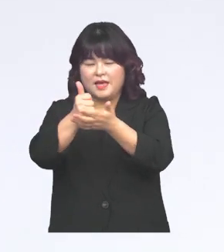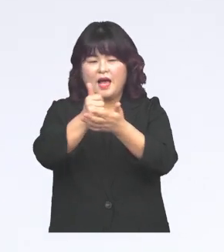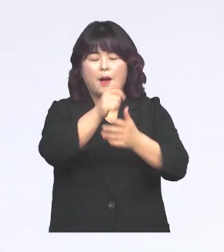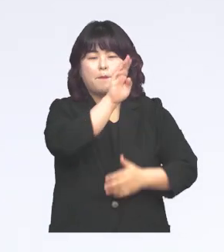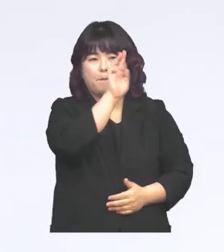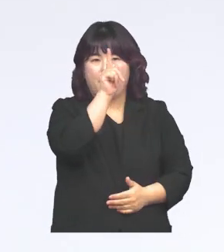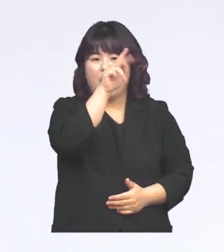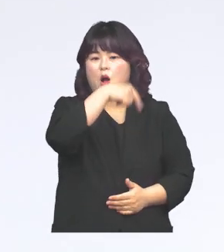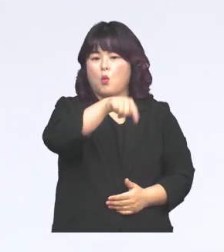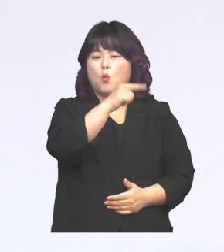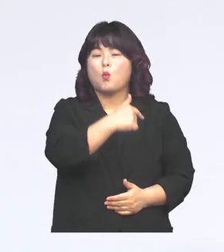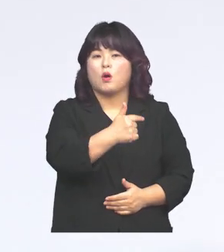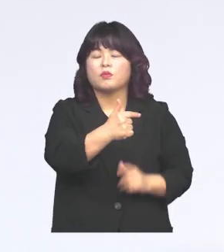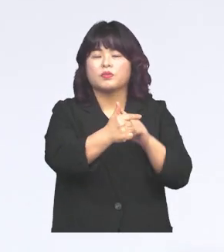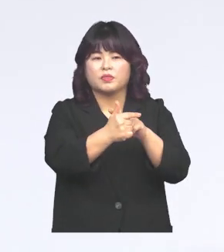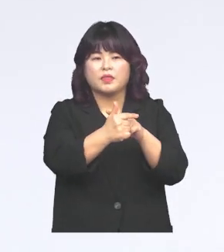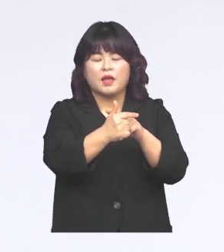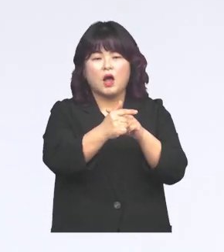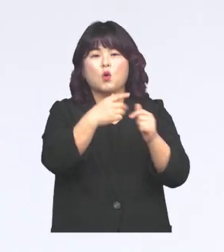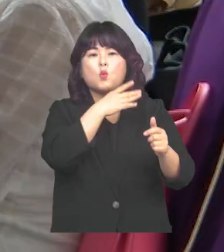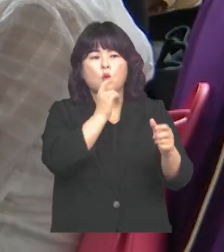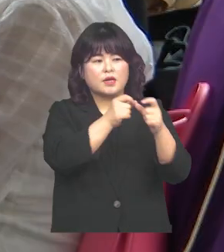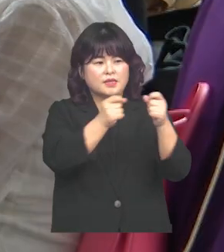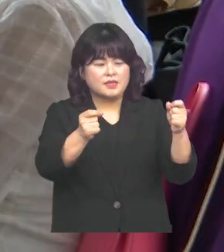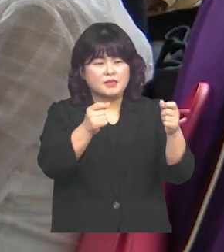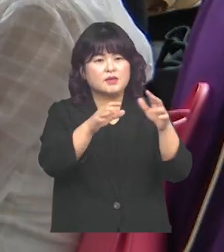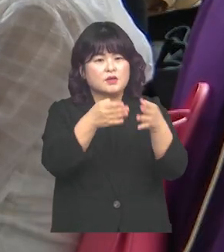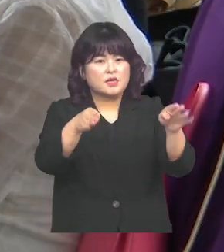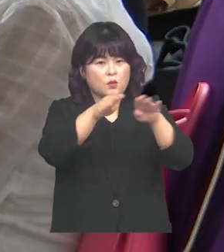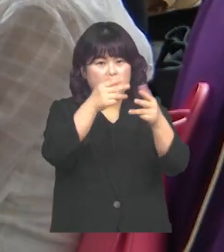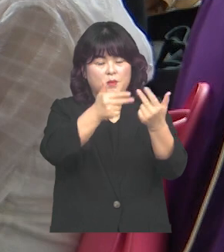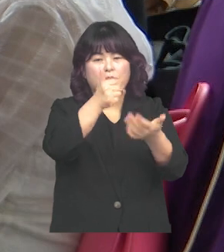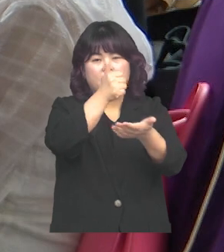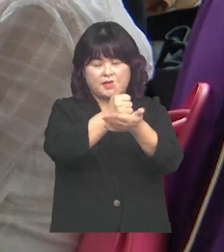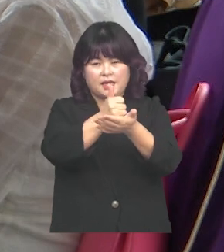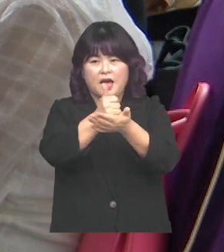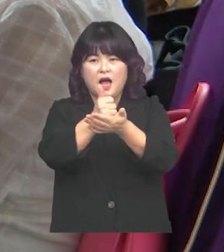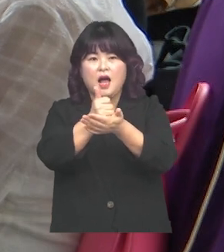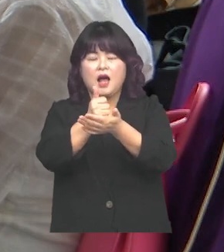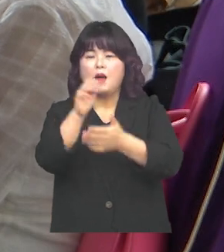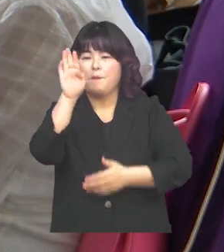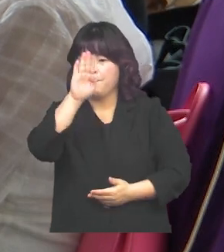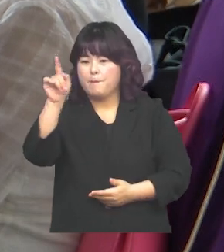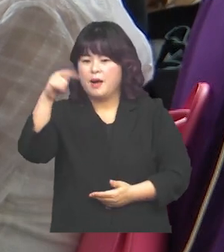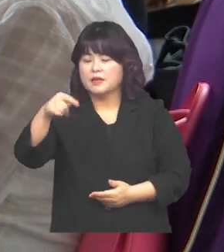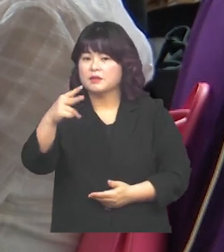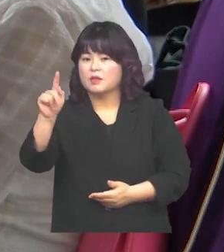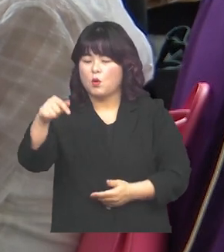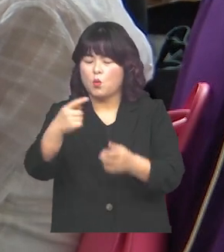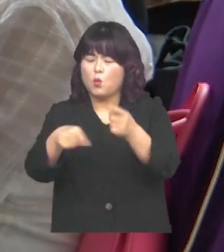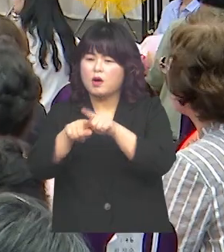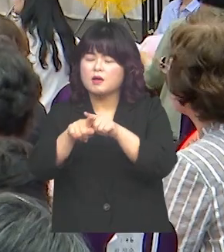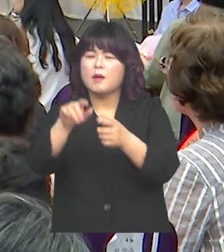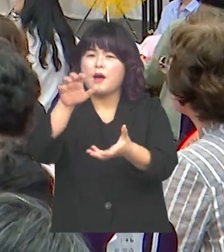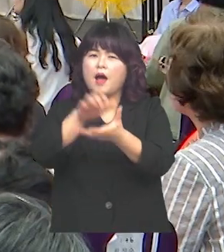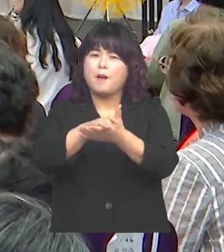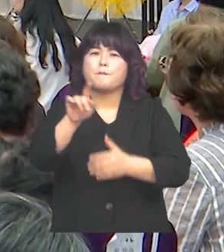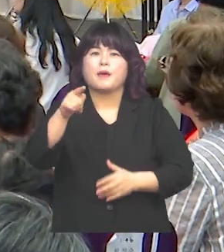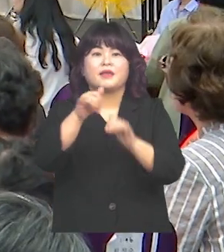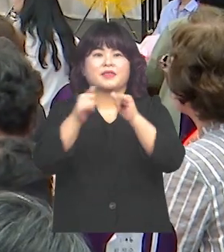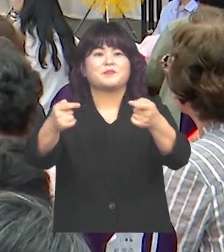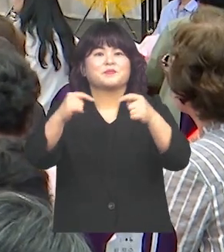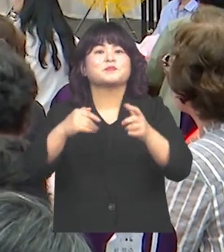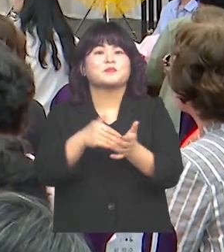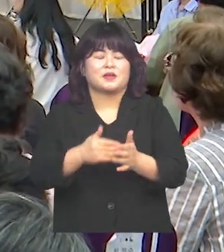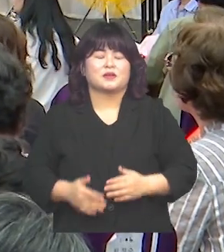용인 장기요양기관협회장, 박영숙 용인제가 장기요양기관협회장 등 100여 명이 참석했습니다.